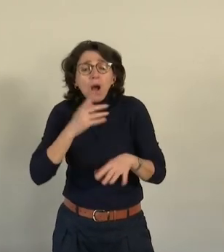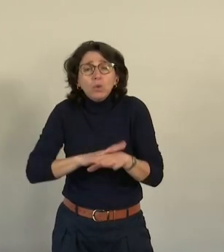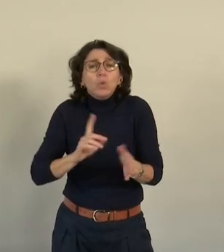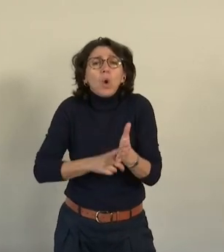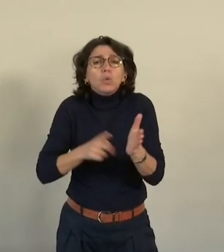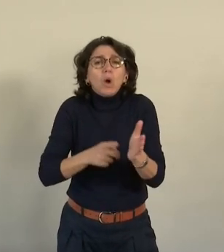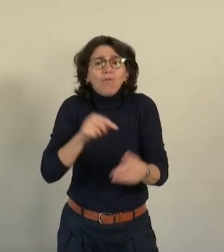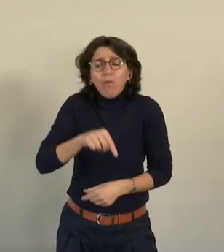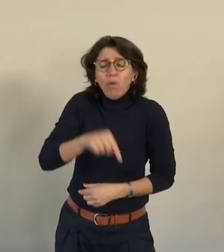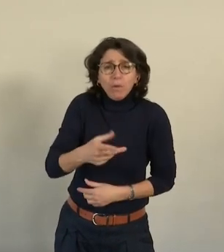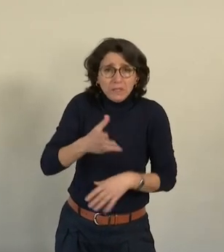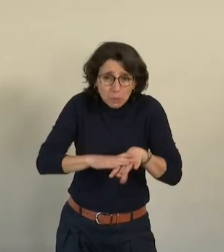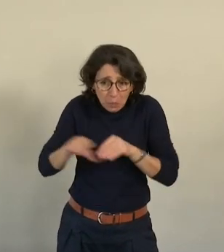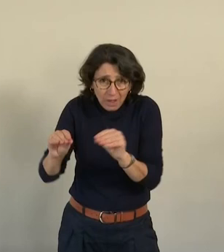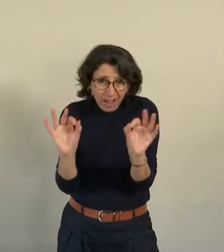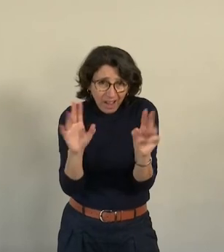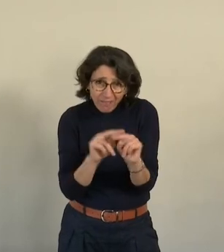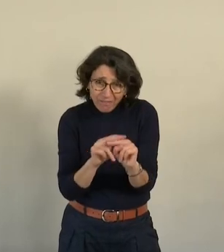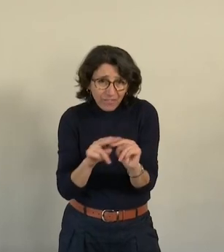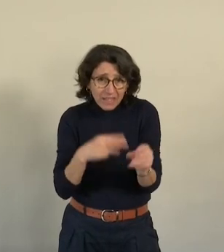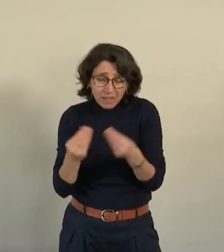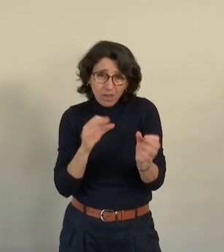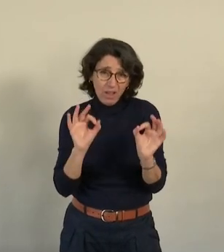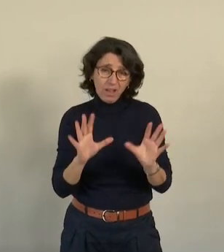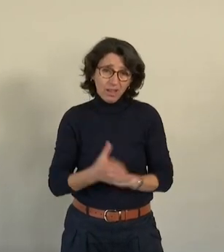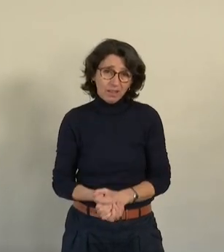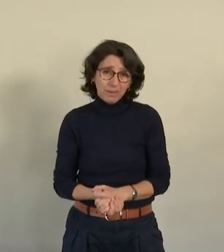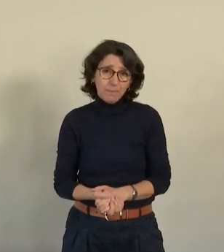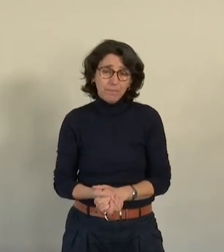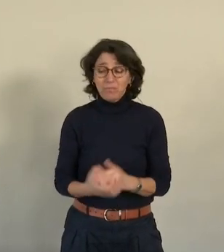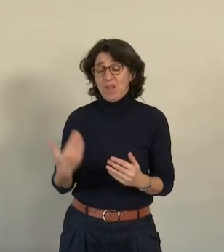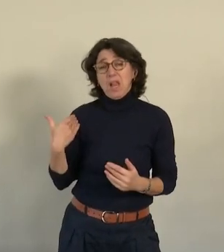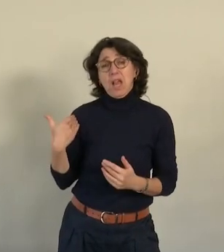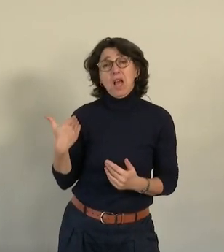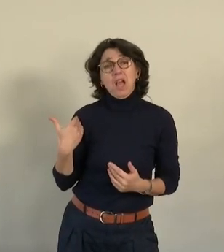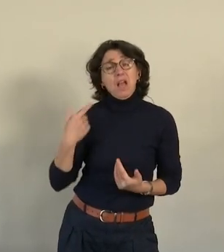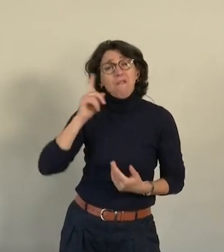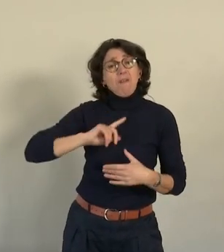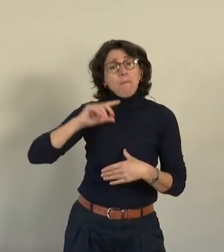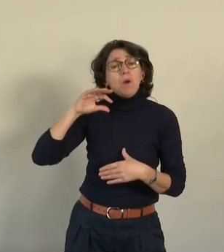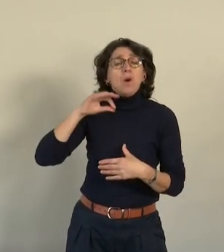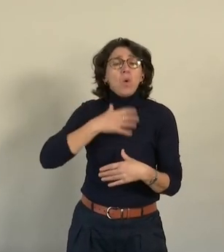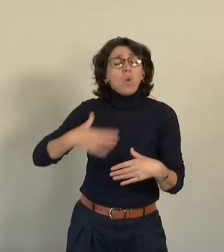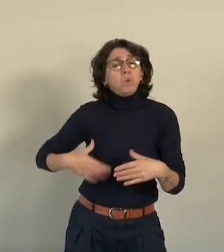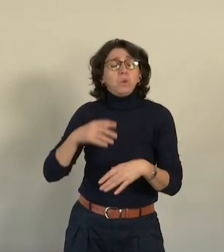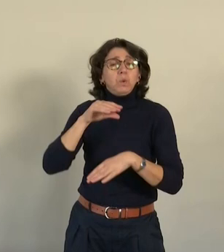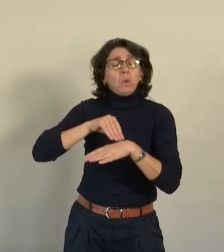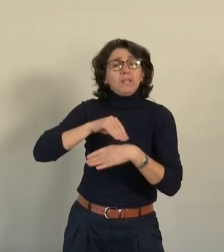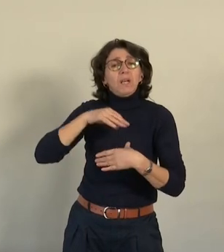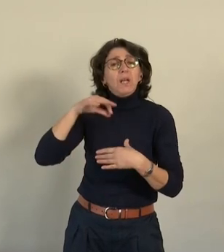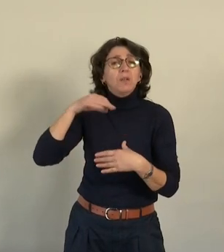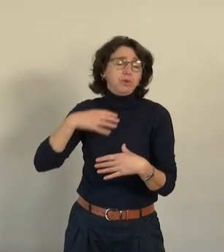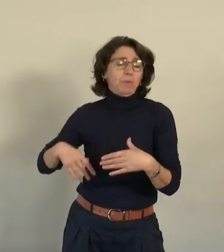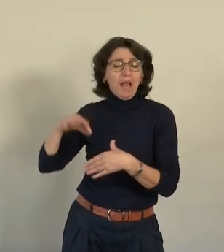aucun et cela vient d'être dit par une conseillère municipale qui avait voté la création du Kerne et